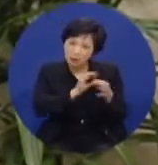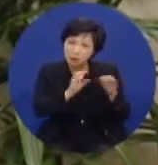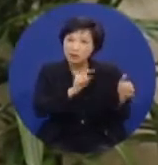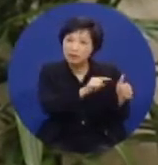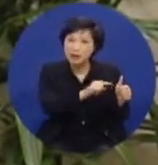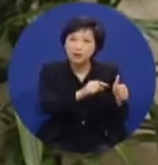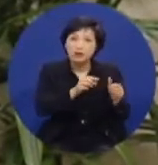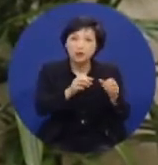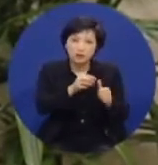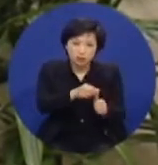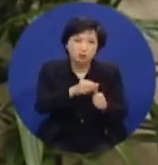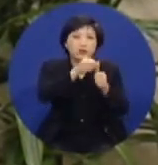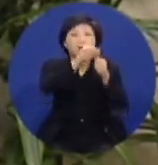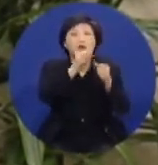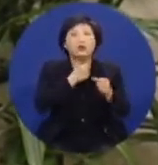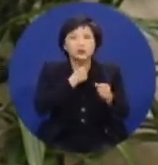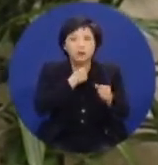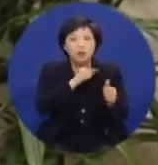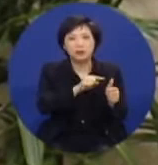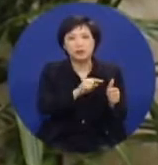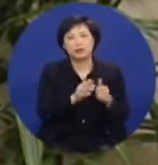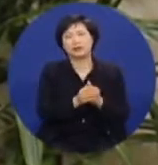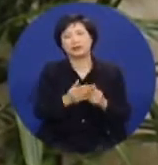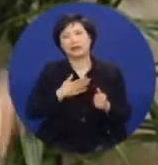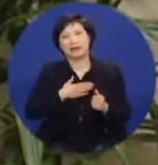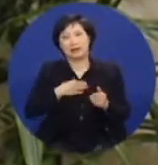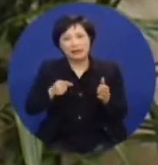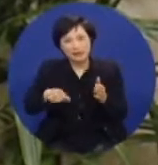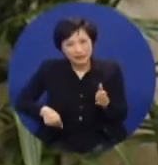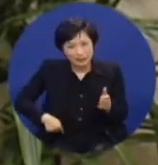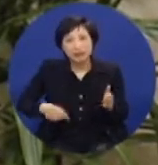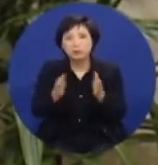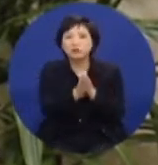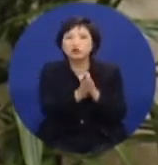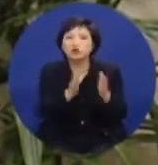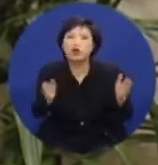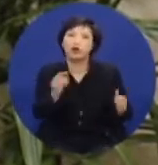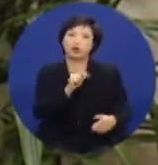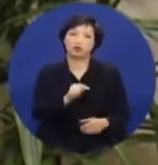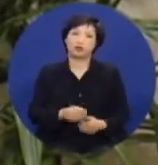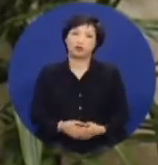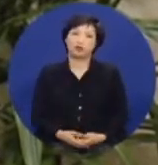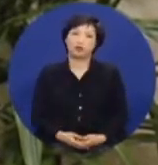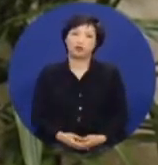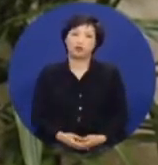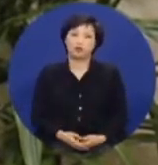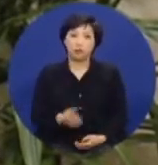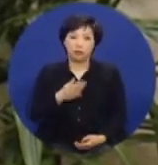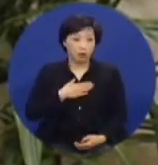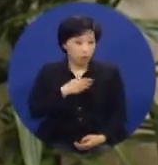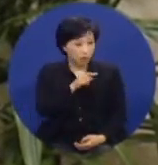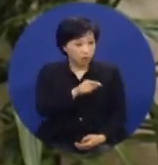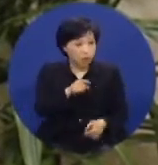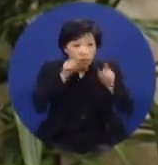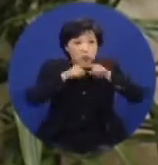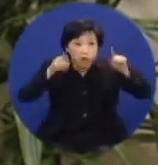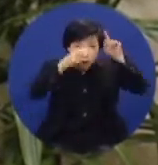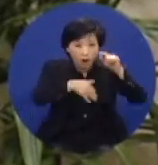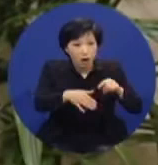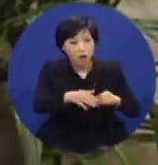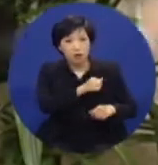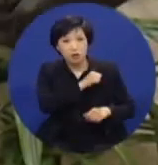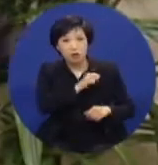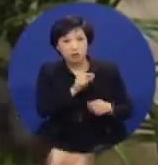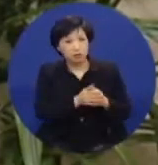세련 액 59 노지에 양심이 라이 말입니다 에 어떻게 지우 까놓고 견적